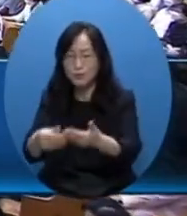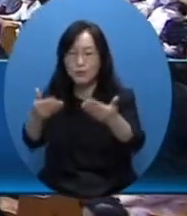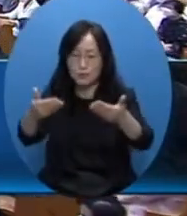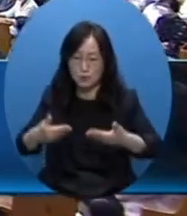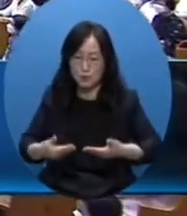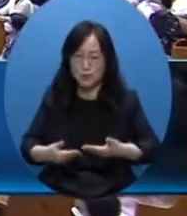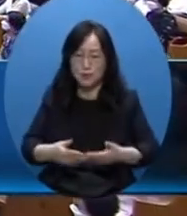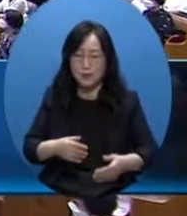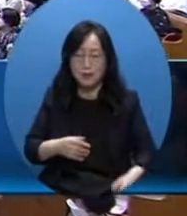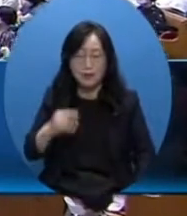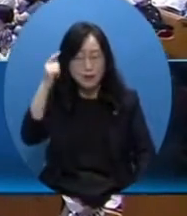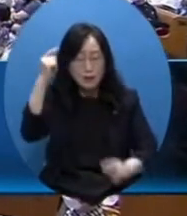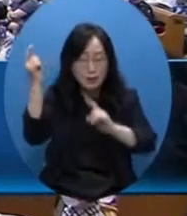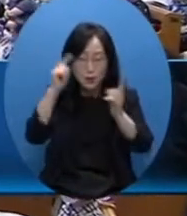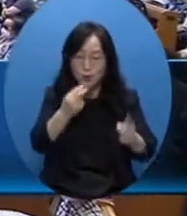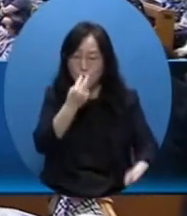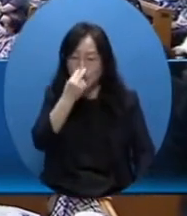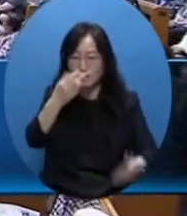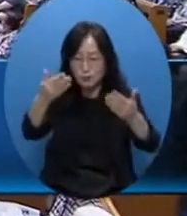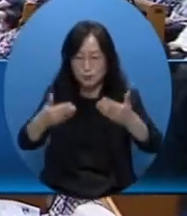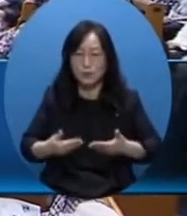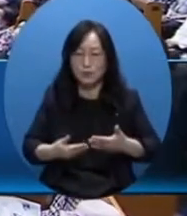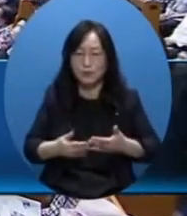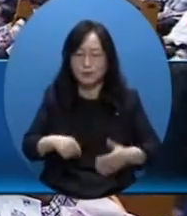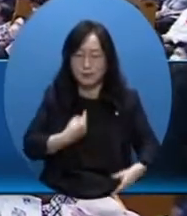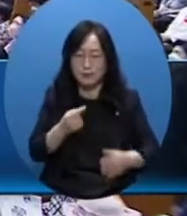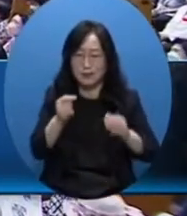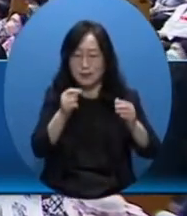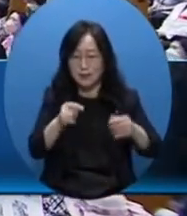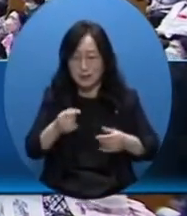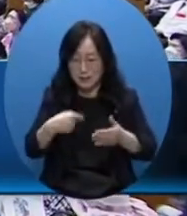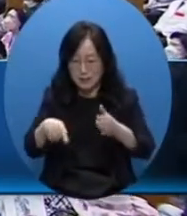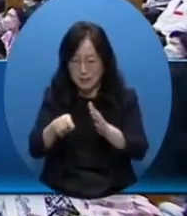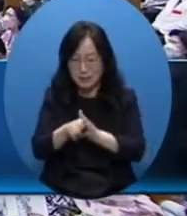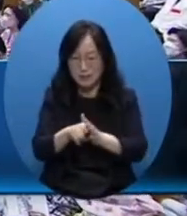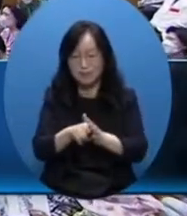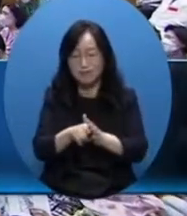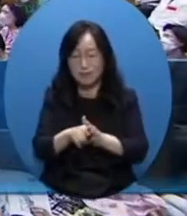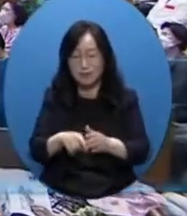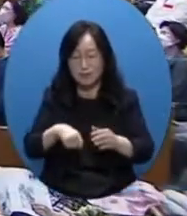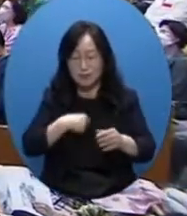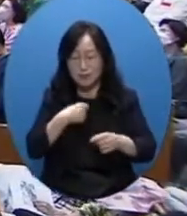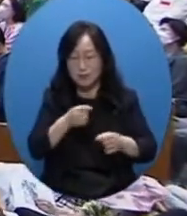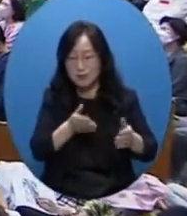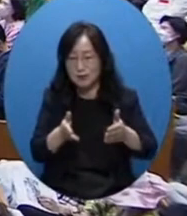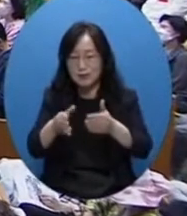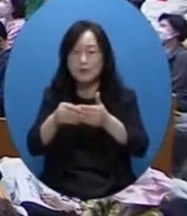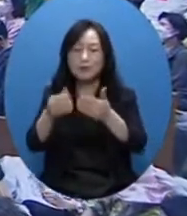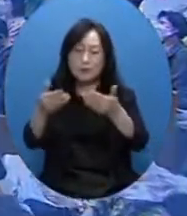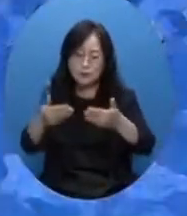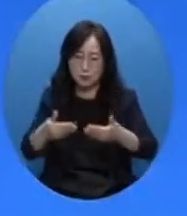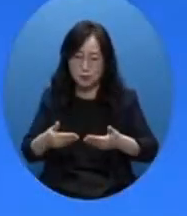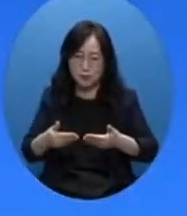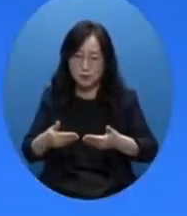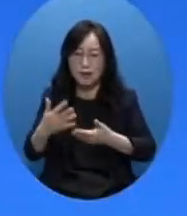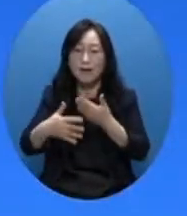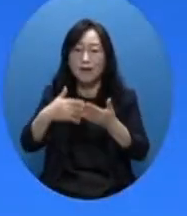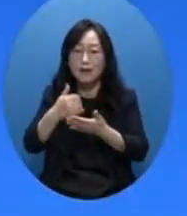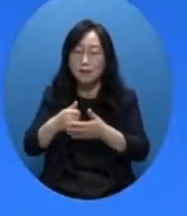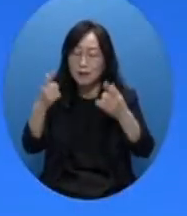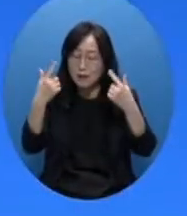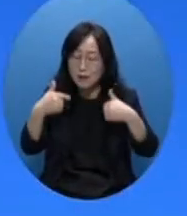영혼을 소생시키시고 자기 이름을 위하여 의의 길로 인도하시는도다. 하나님이 언제나 우리 함께